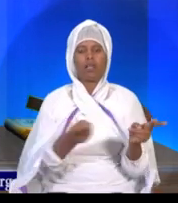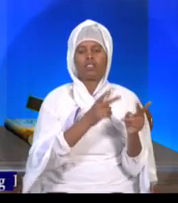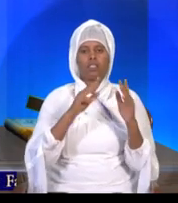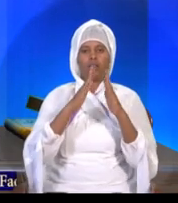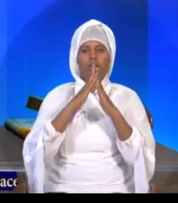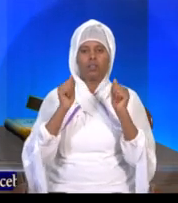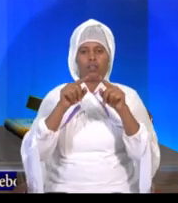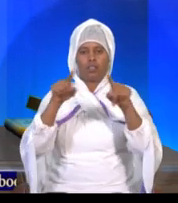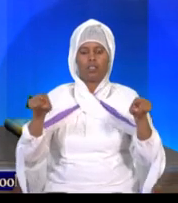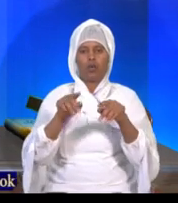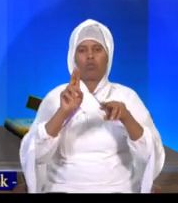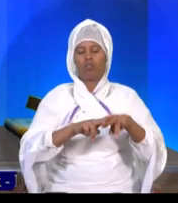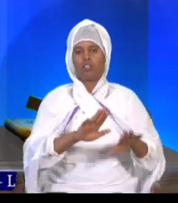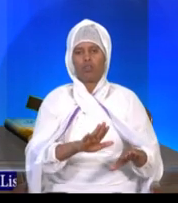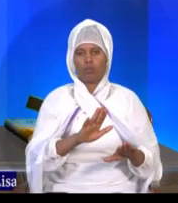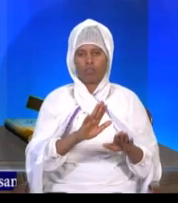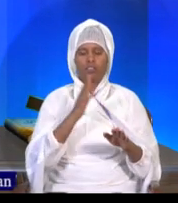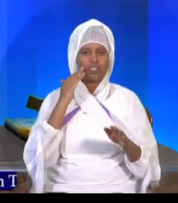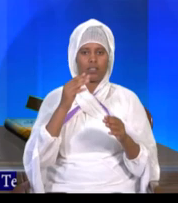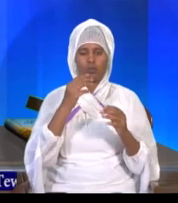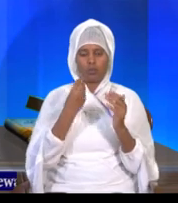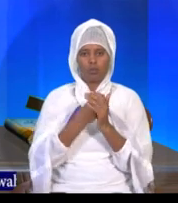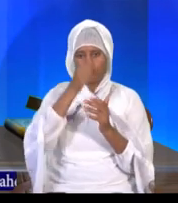ምስክር ከውን ድማ ሓደ ንእሽተይ ሓዎም ኣብኡ ገደፈላ